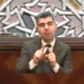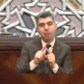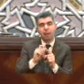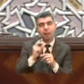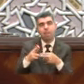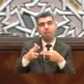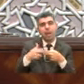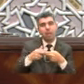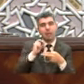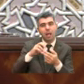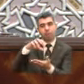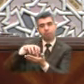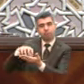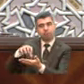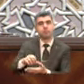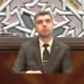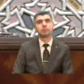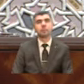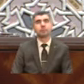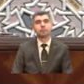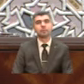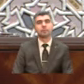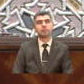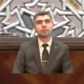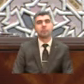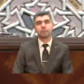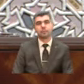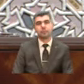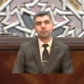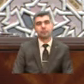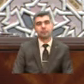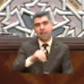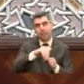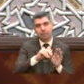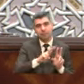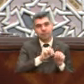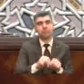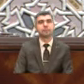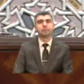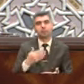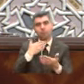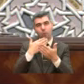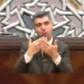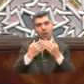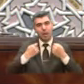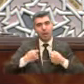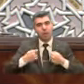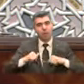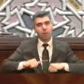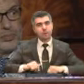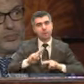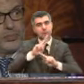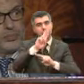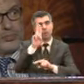التجمع الدستوري. تفضلوا السيد النائب. شكرا السيد الرئيس. نسائلكم السيد الوزير المحترم